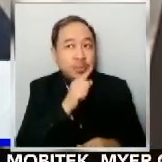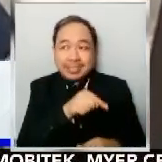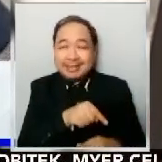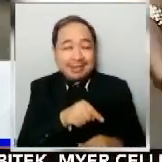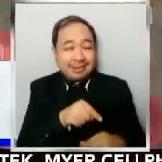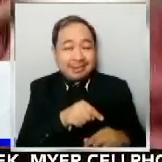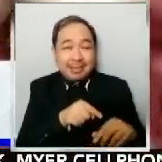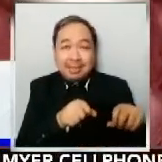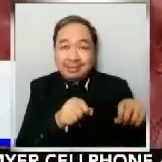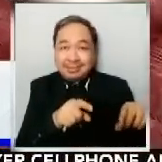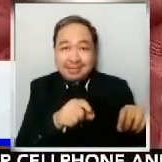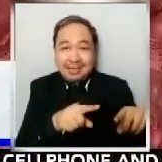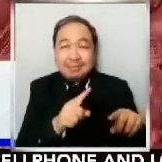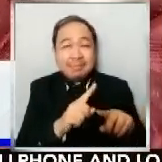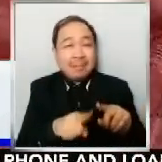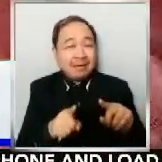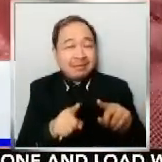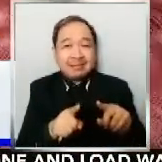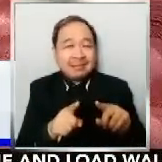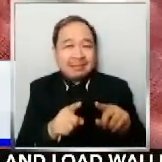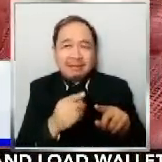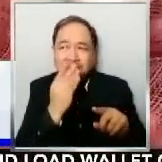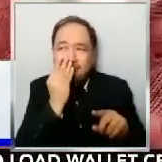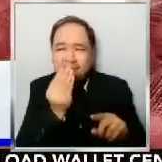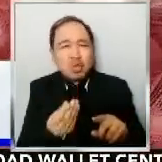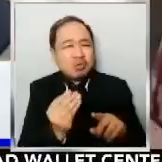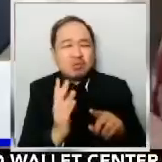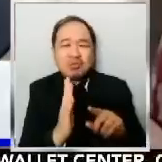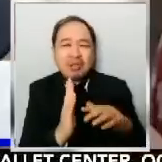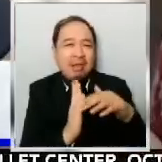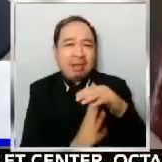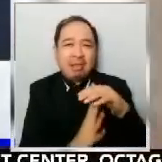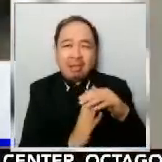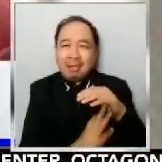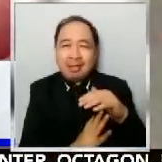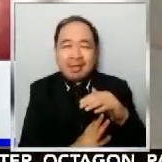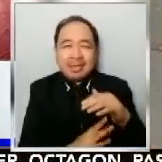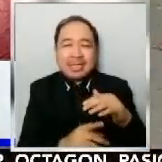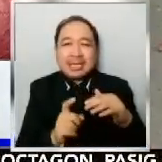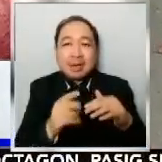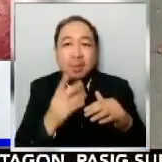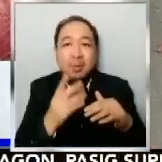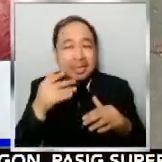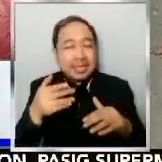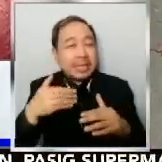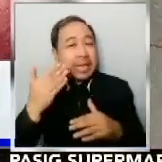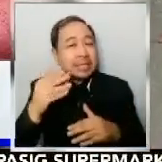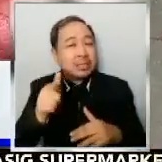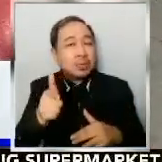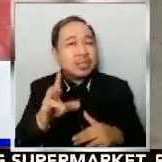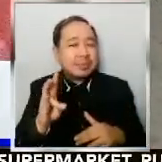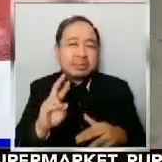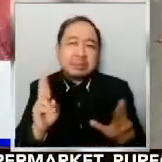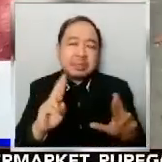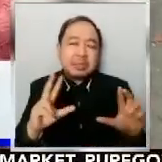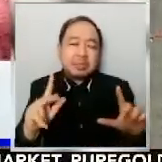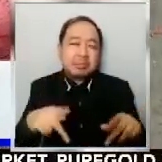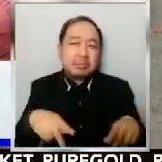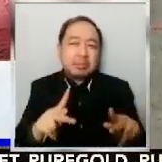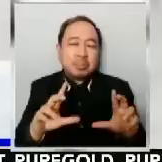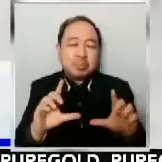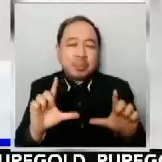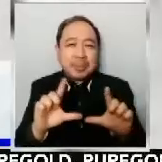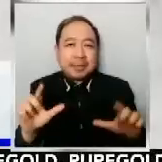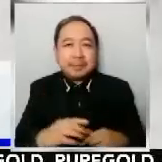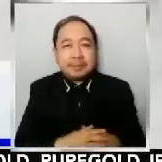na ng mura. Kailangan maging pera dahil lalabas na ang permit niyan sa 27. Ayon sa Department of Agriculture. The BPI,